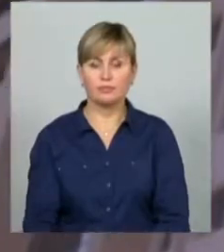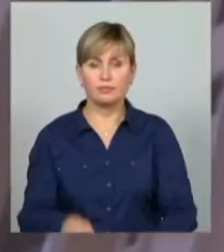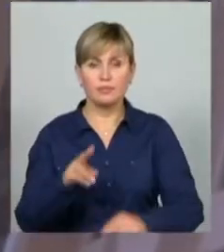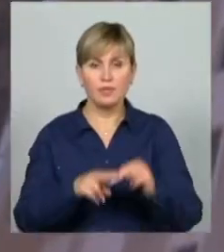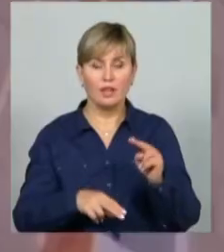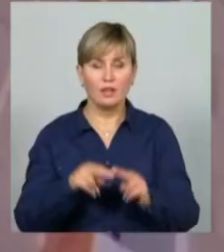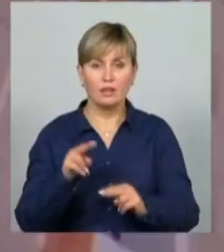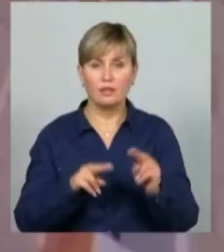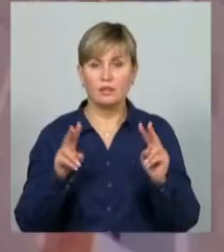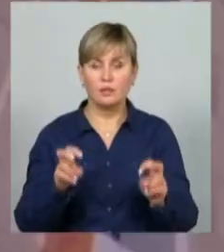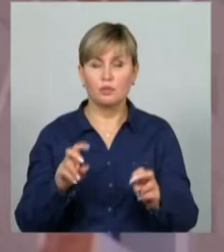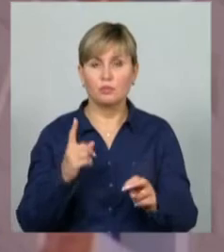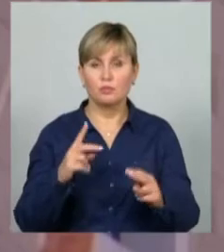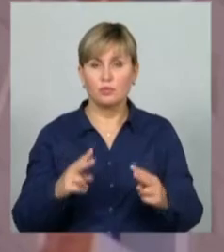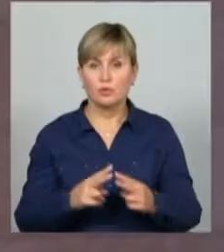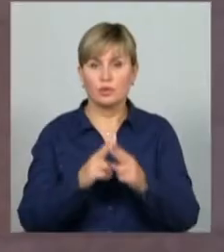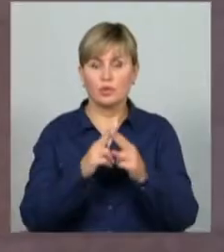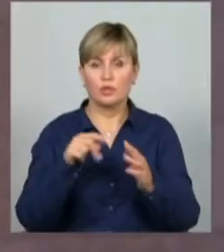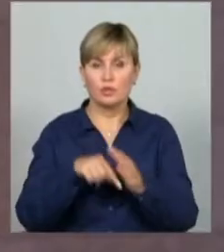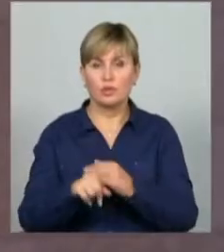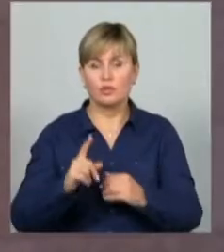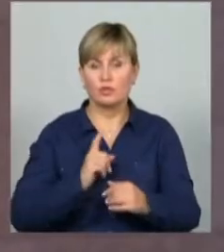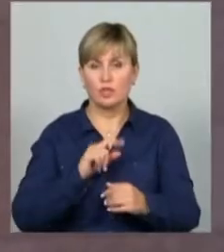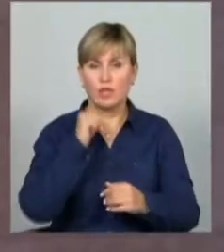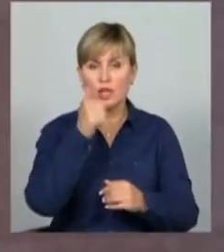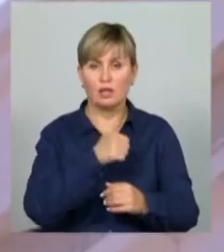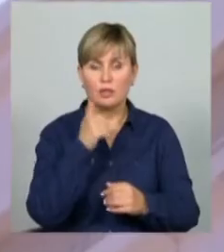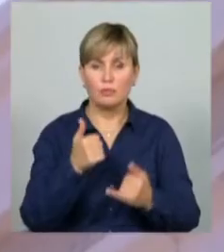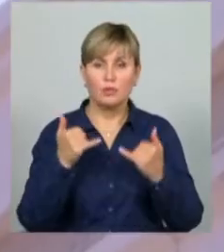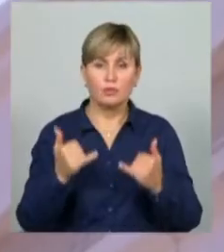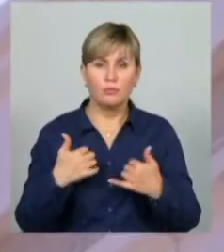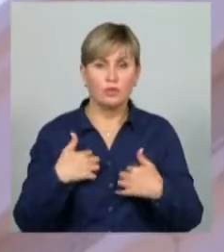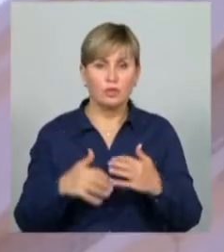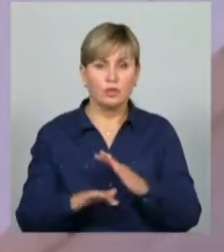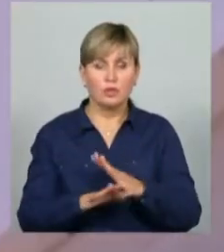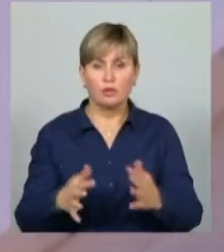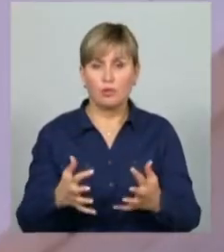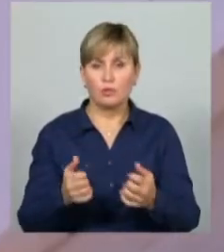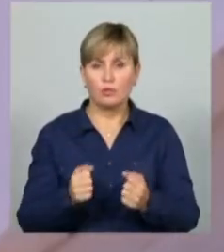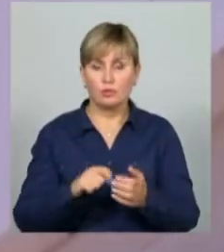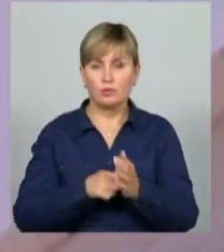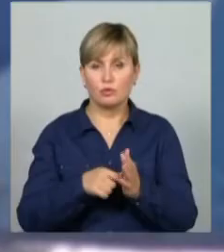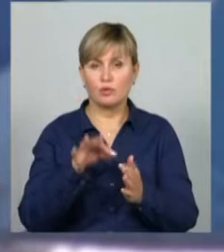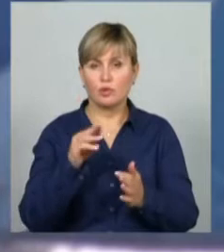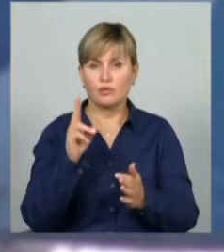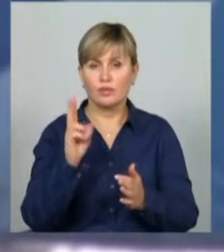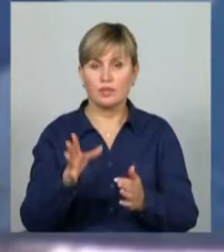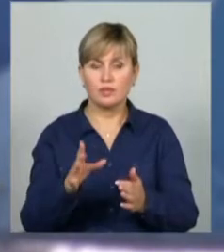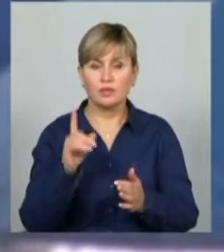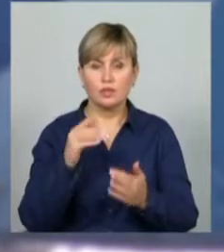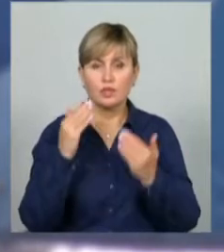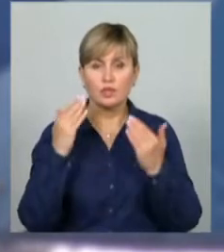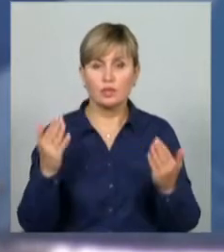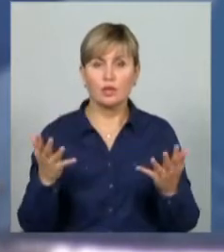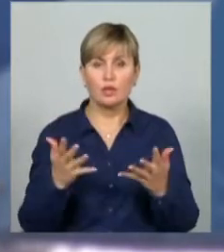Строительный парадокс. Почему столичные дольщики, ждавшие годами, теперь не торопятся получать ключи от квартир? Даже не знаю,